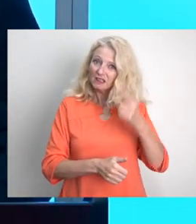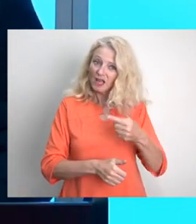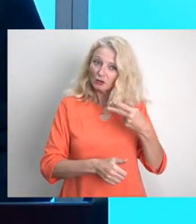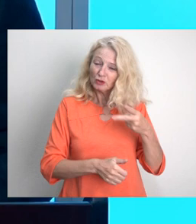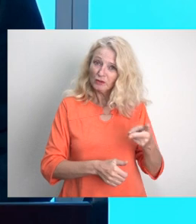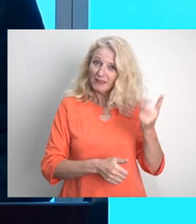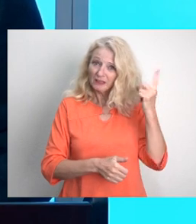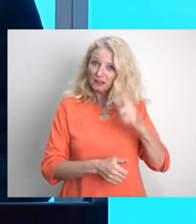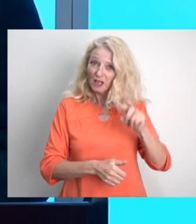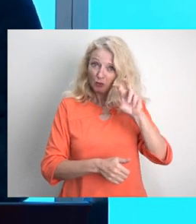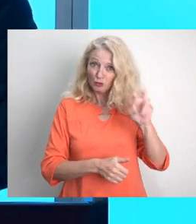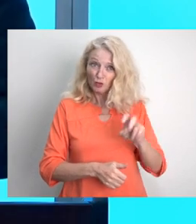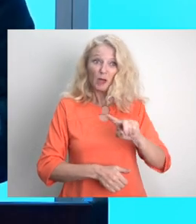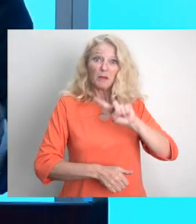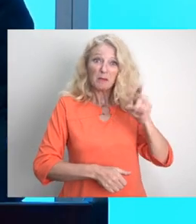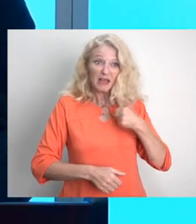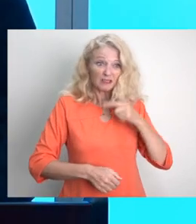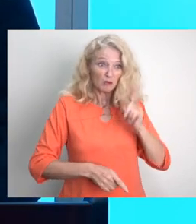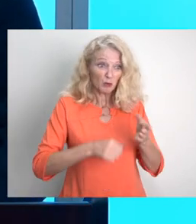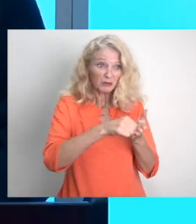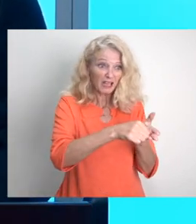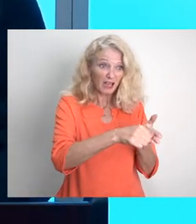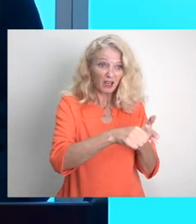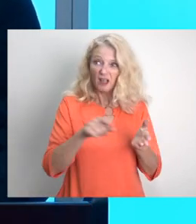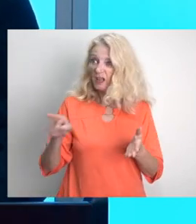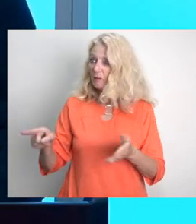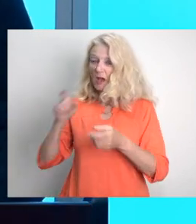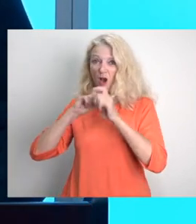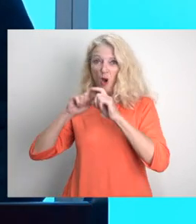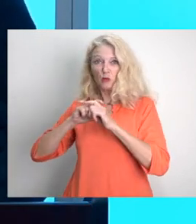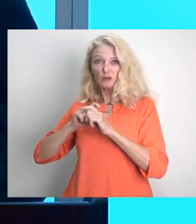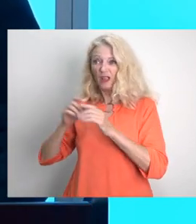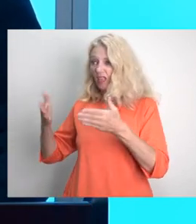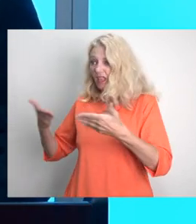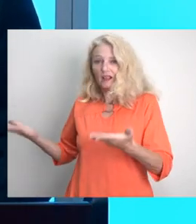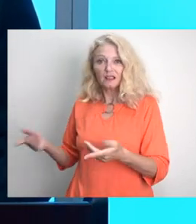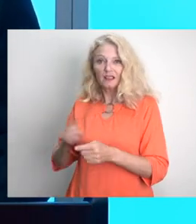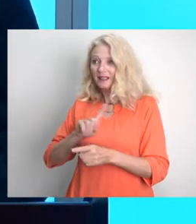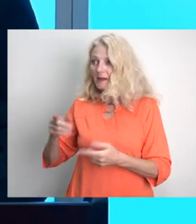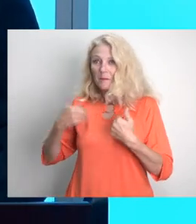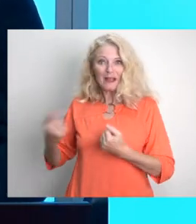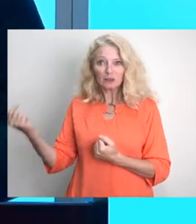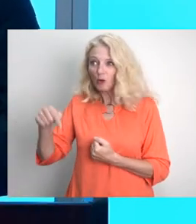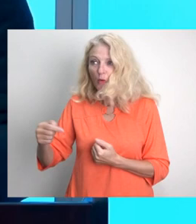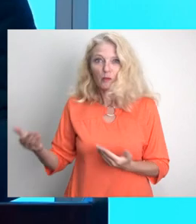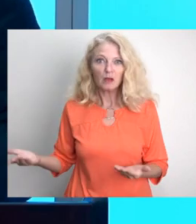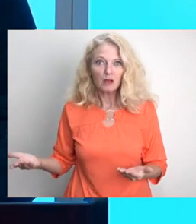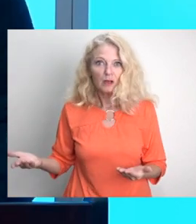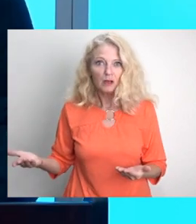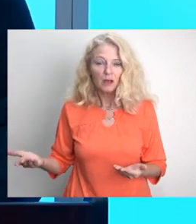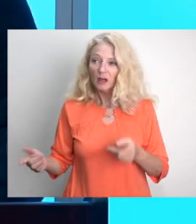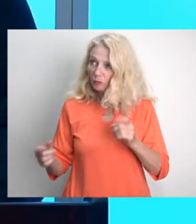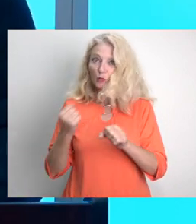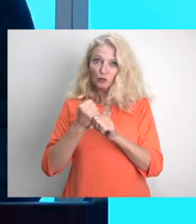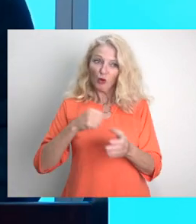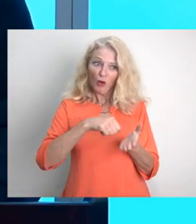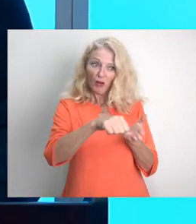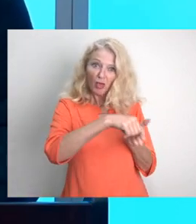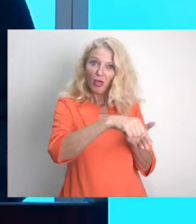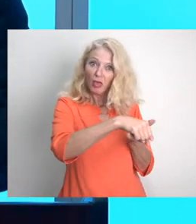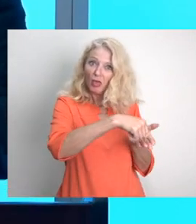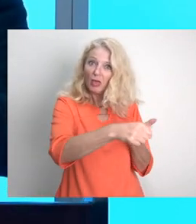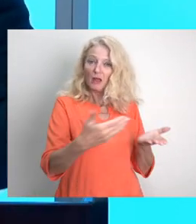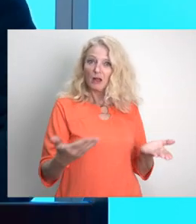.000 à 20.000 dollar per maand. Ik kunt u voorstellen, een hotel die geen klant heeft, geen toerist heeft, maar wel een vaste last van